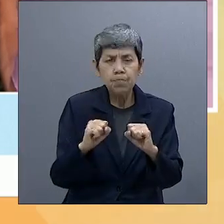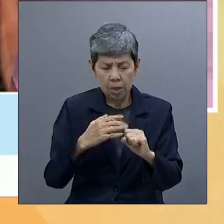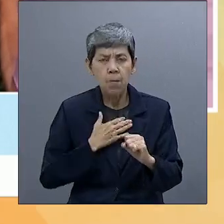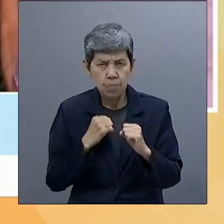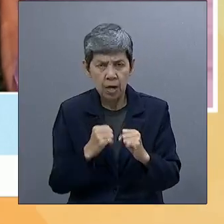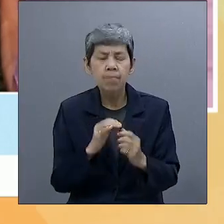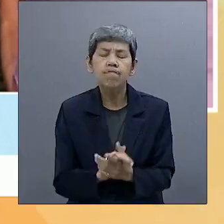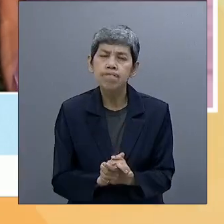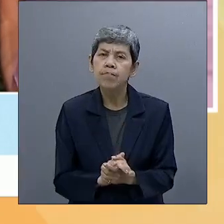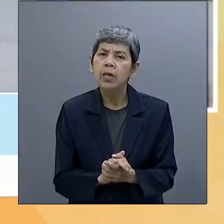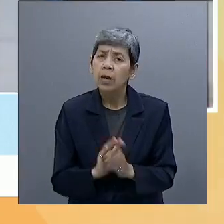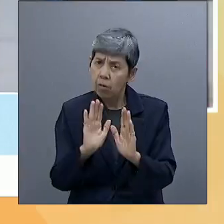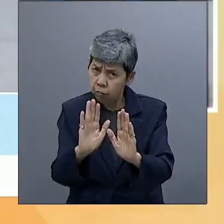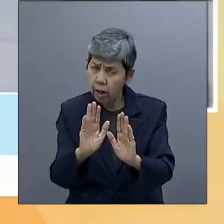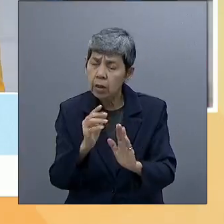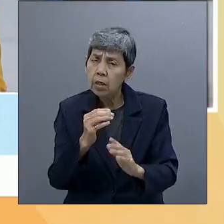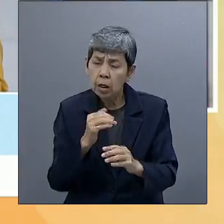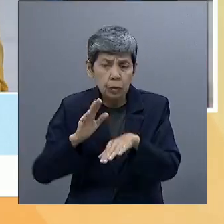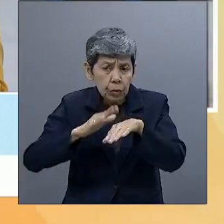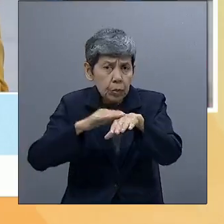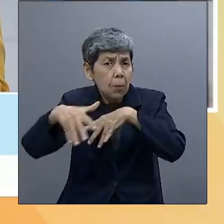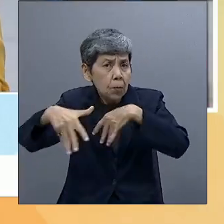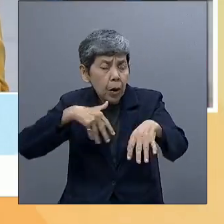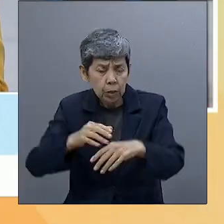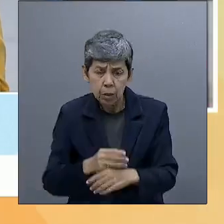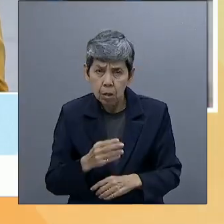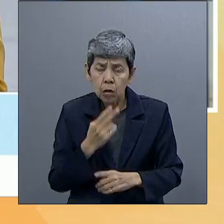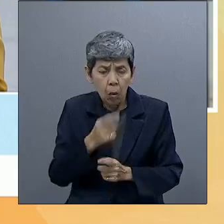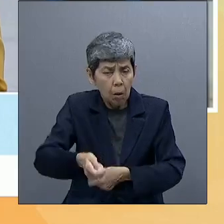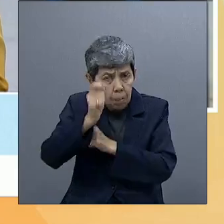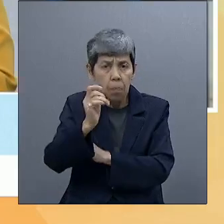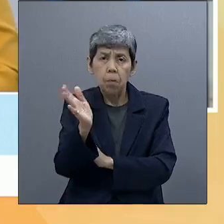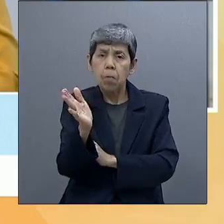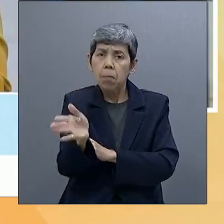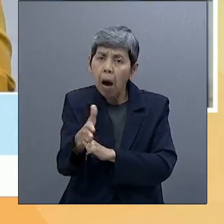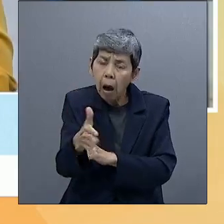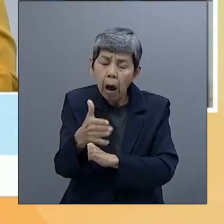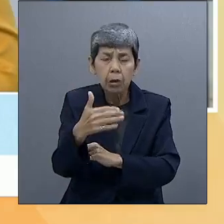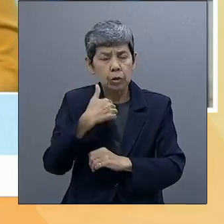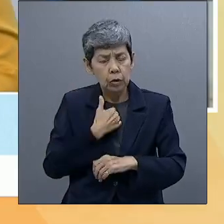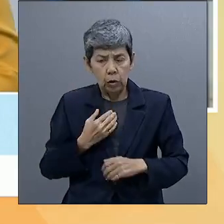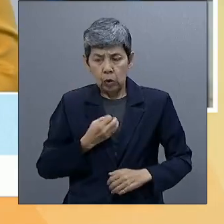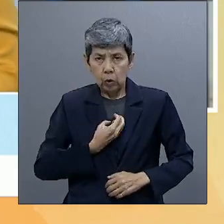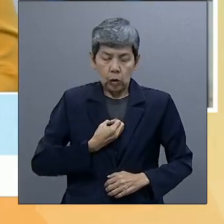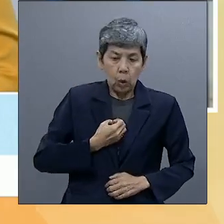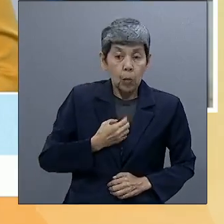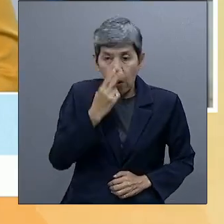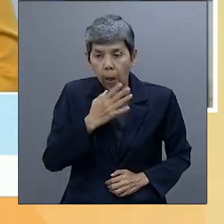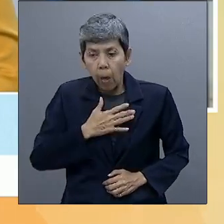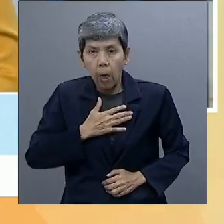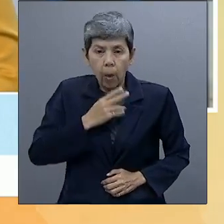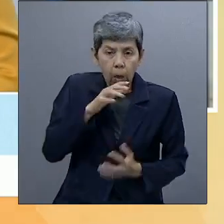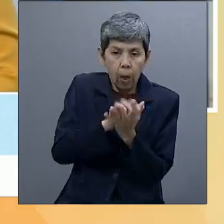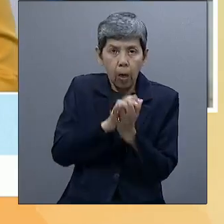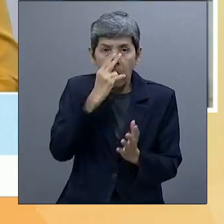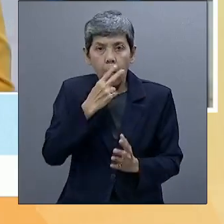สุดท้ายอยากจะให้ท่านอนันต์ฝากเตือนประชาชนที่ไปหาปลาอยู่ในพื้นที่หรือว่าตอนนี้อาจจะตื่นเต้นไปดูจระเข้ที่บึงหน